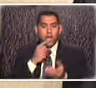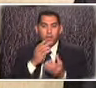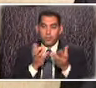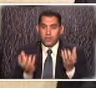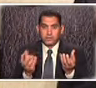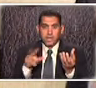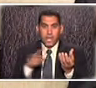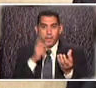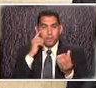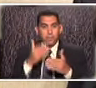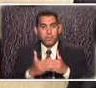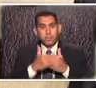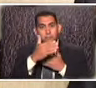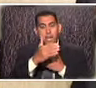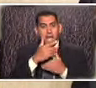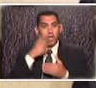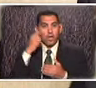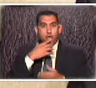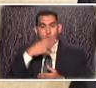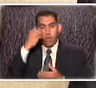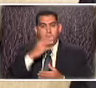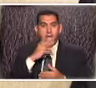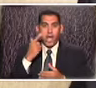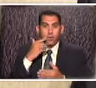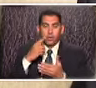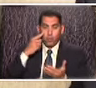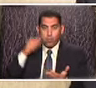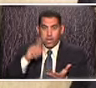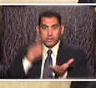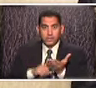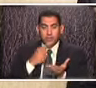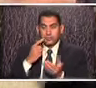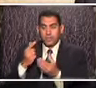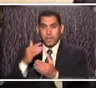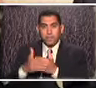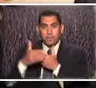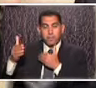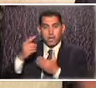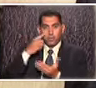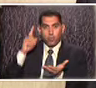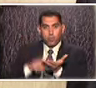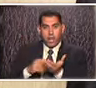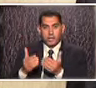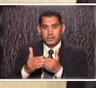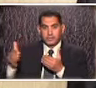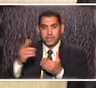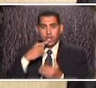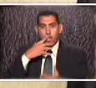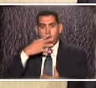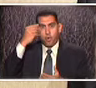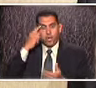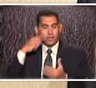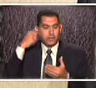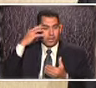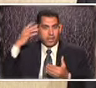والبعد عن الروح والروحيه او المثاليه البعد عن الواقع تماما او